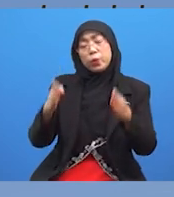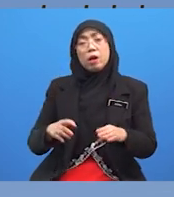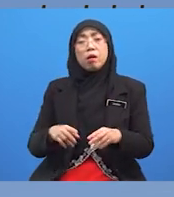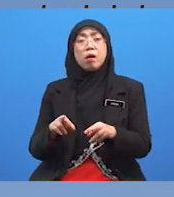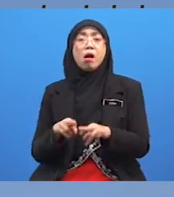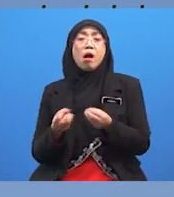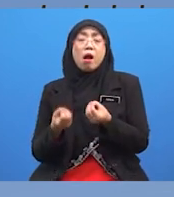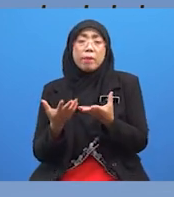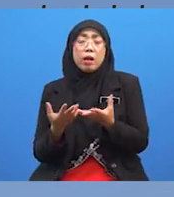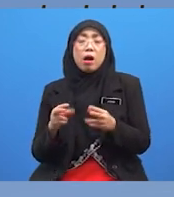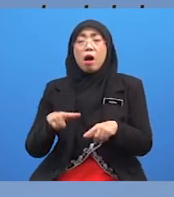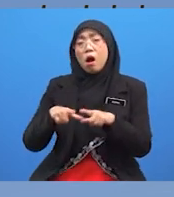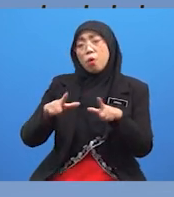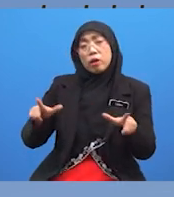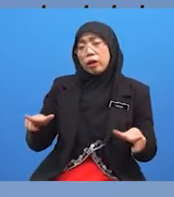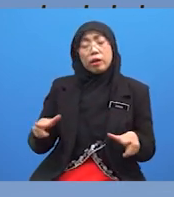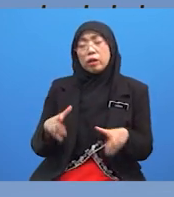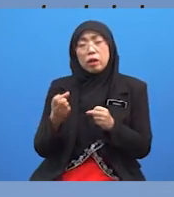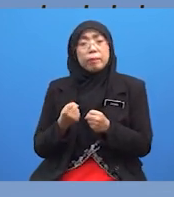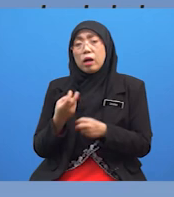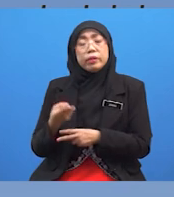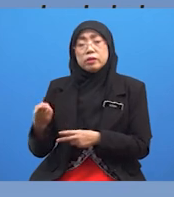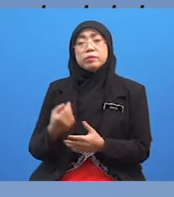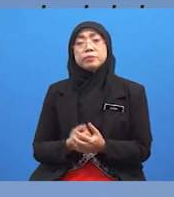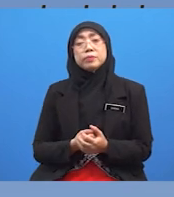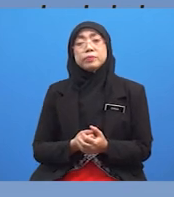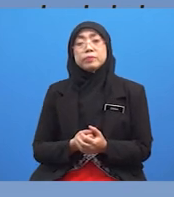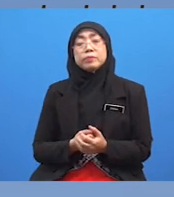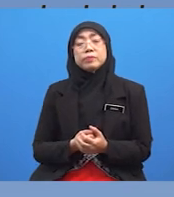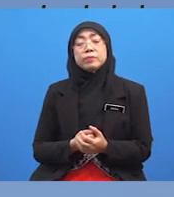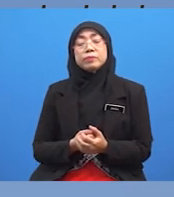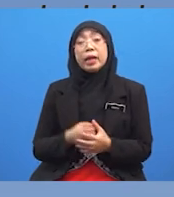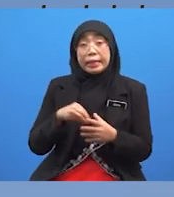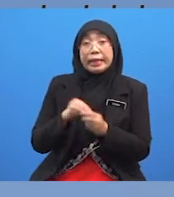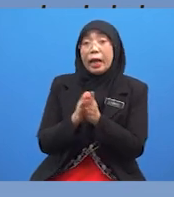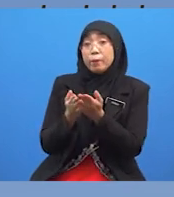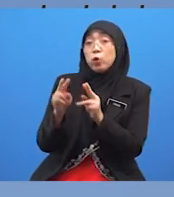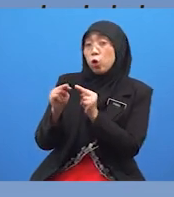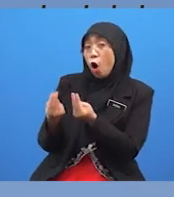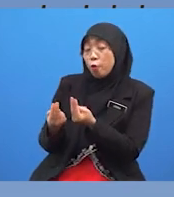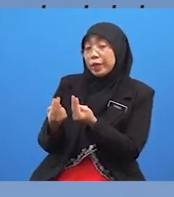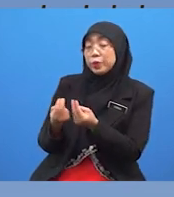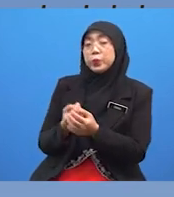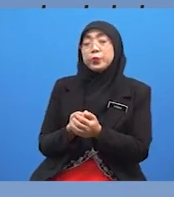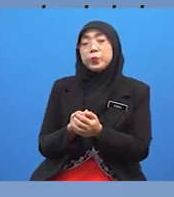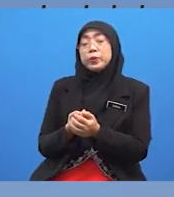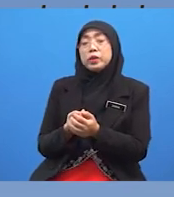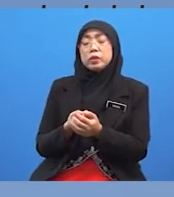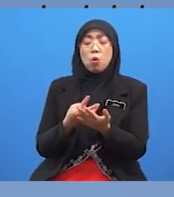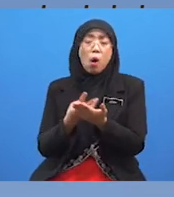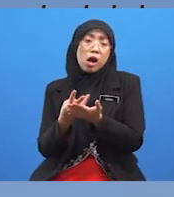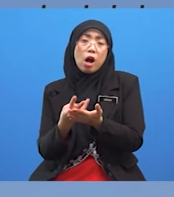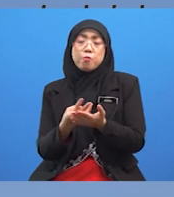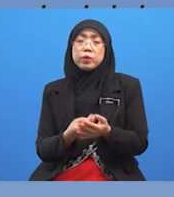pengarangnya, Christmas, menggambarkan watak Imam Sa'ad telah mewakafkan tanahnya di Kampung Pulai